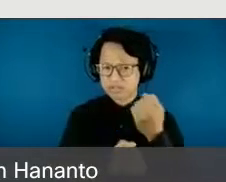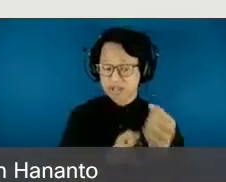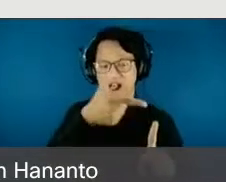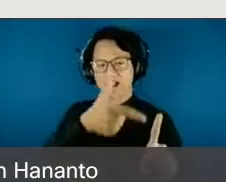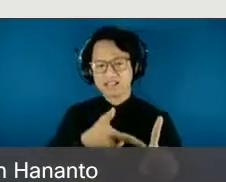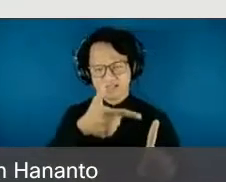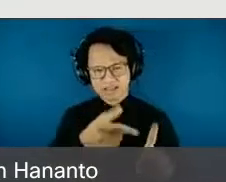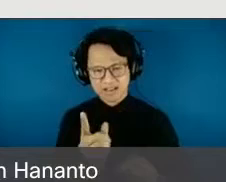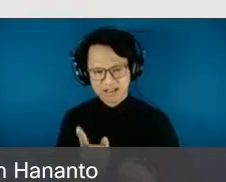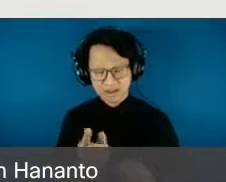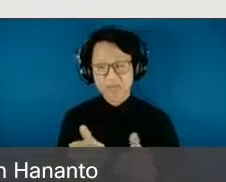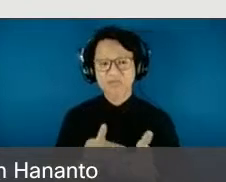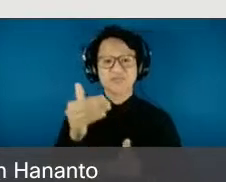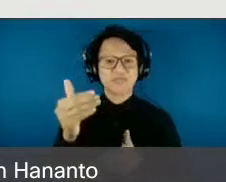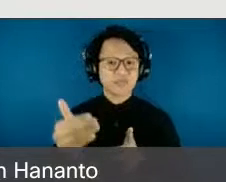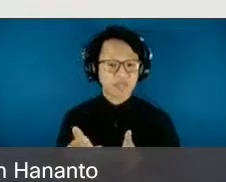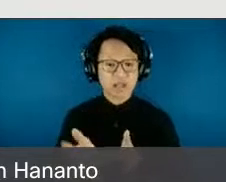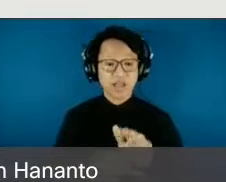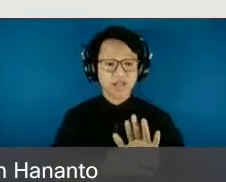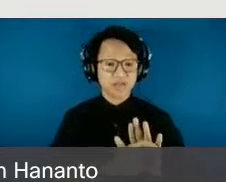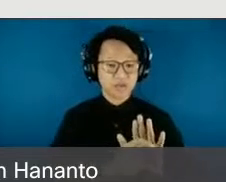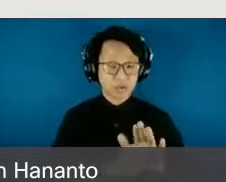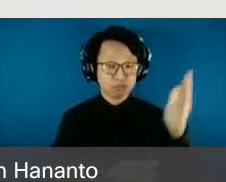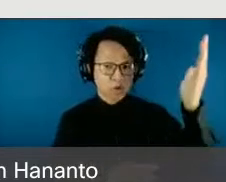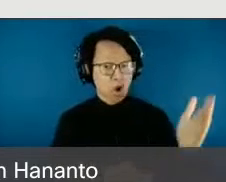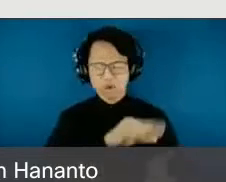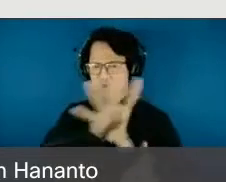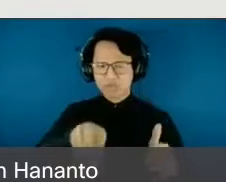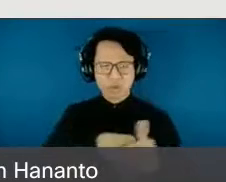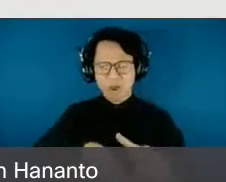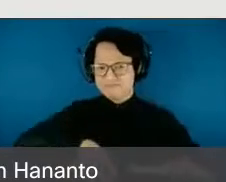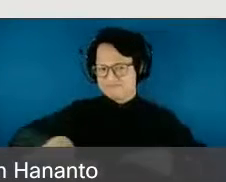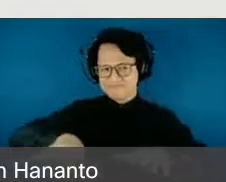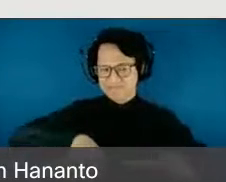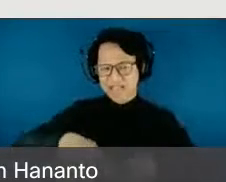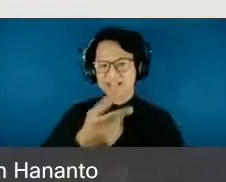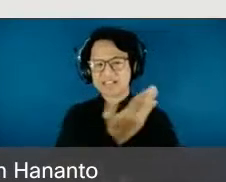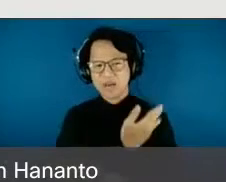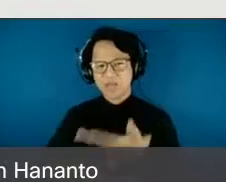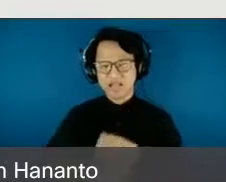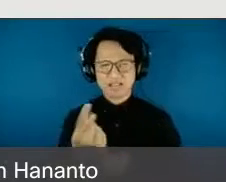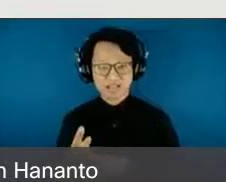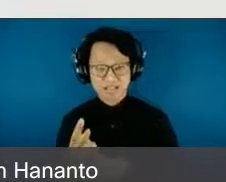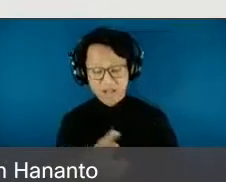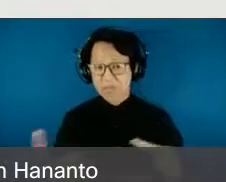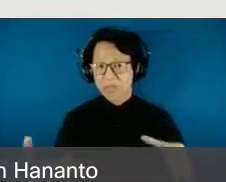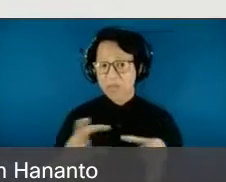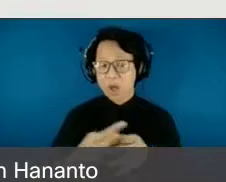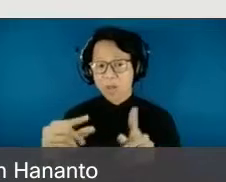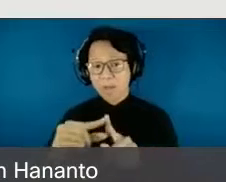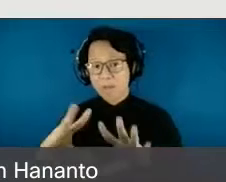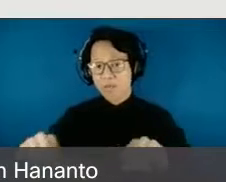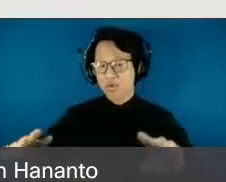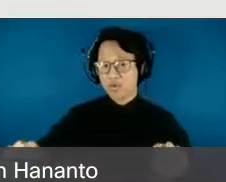usaha mereka. Kemudian juga ini sepenuhnya dimanage oleh mereka sendiri, kemudian juga berpartner dengan perusahaan-perusahaan retail